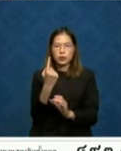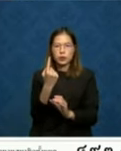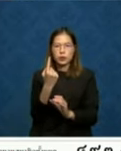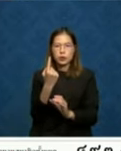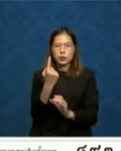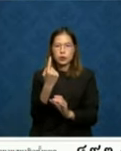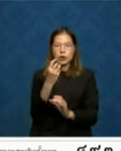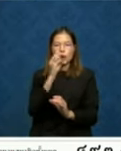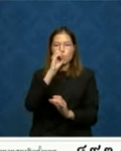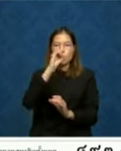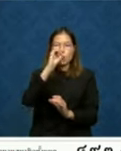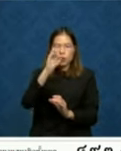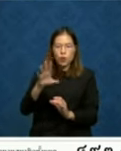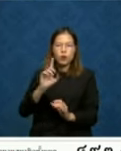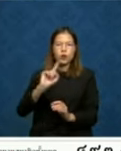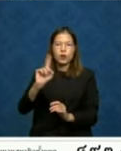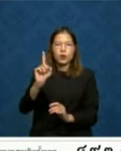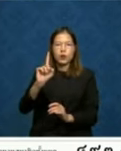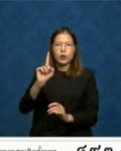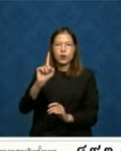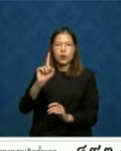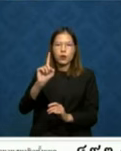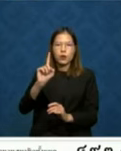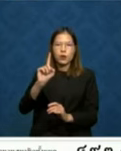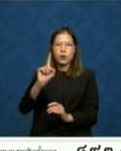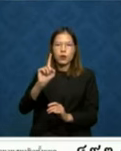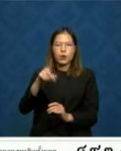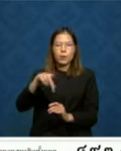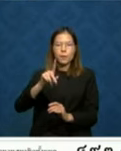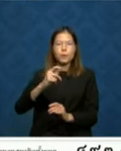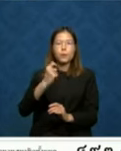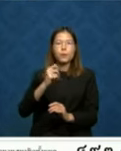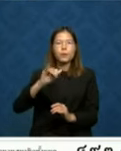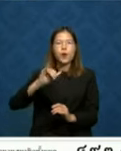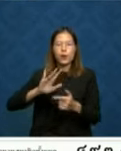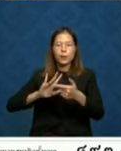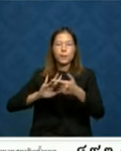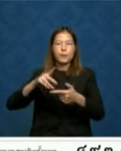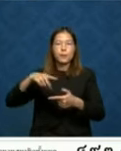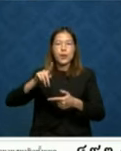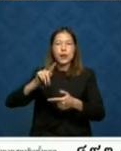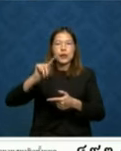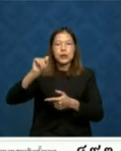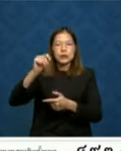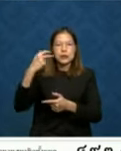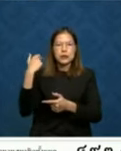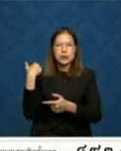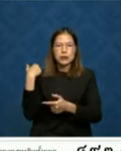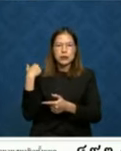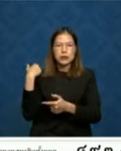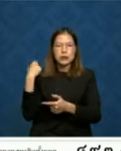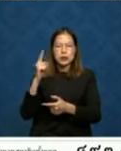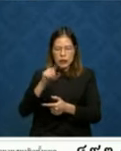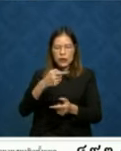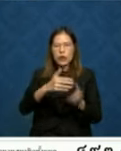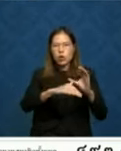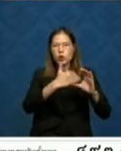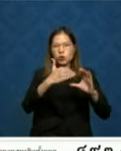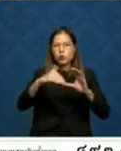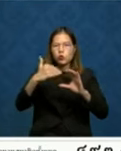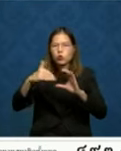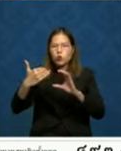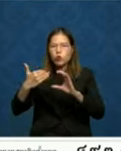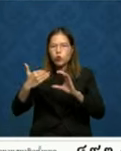บอกได้เลยครับว่าแถวปอยเป็ดเนี่ยครับที่เห็นมีให้เด็กเขมรครับขนเข้ามาครับคนละ1คอตต